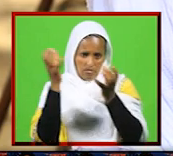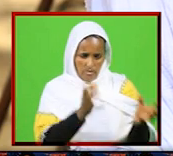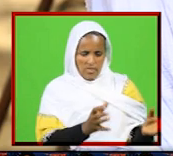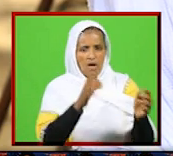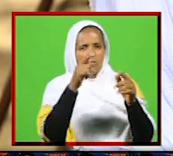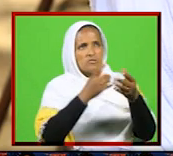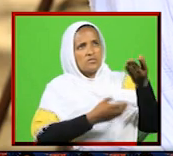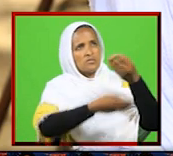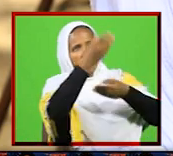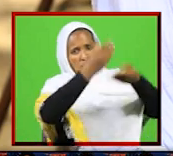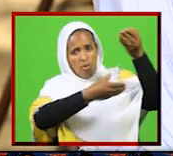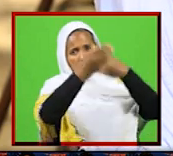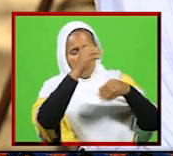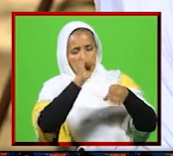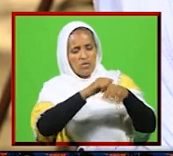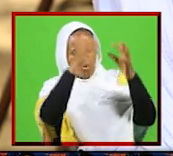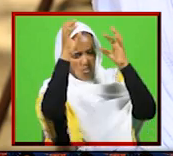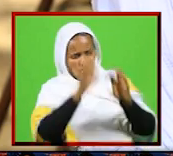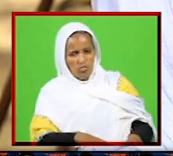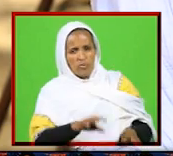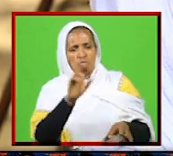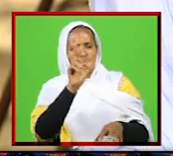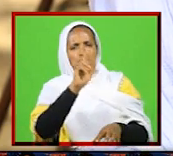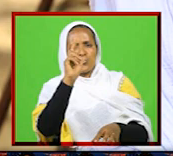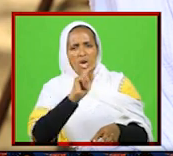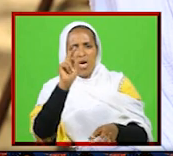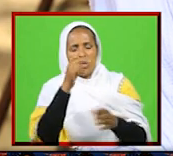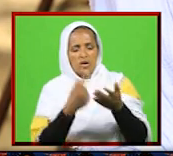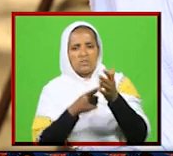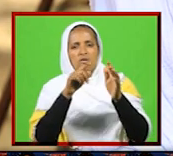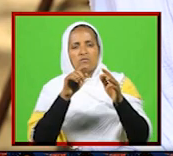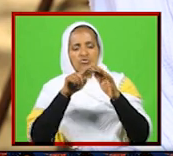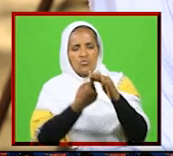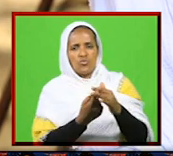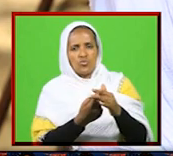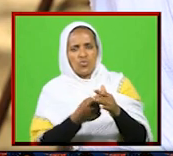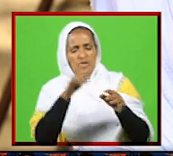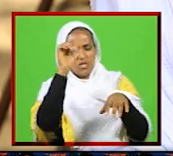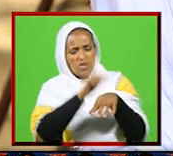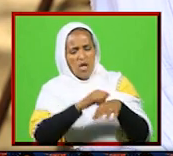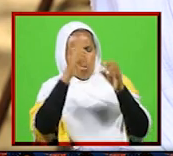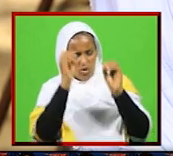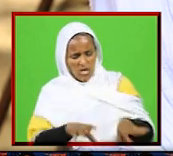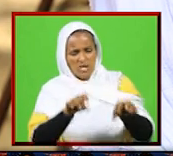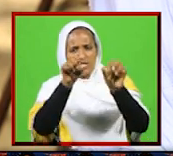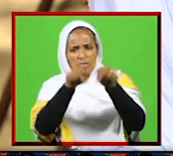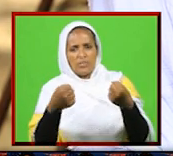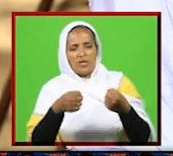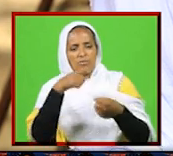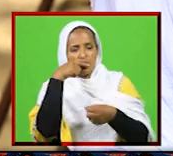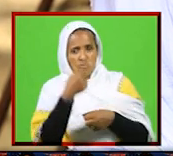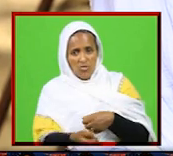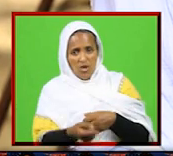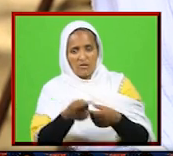ጻታ ድንጋዩ እየመጣ እዚህ ሲቀባበሉ ድንጋይ ወድቆበት ጉዲዬ ከዛ ጀምሮ የመጣ